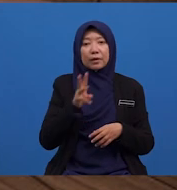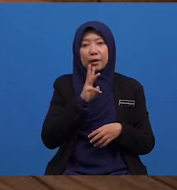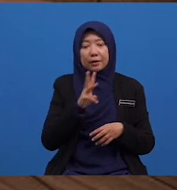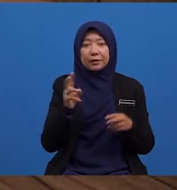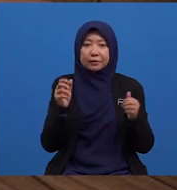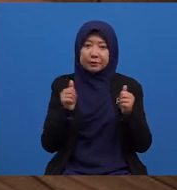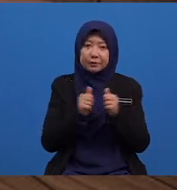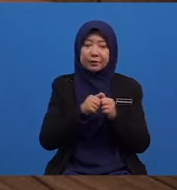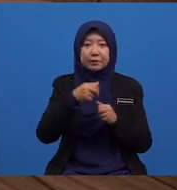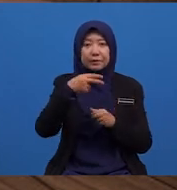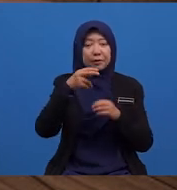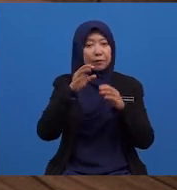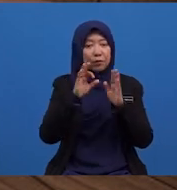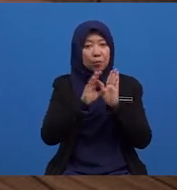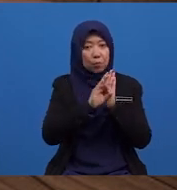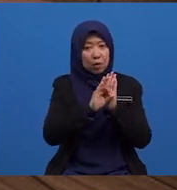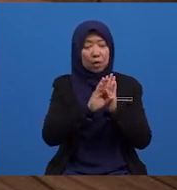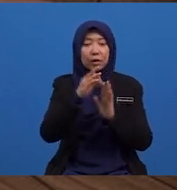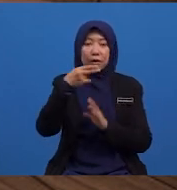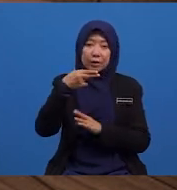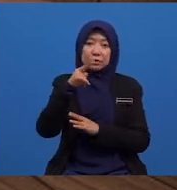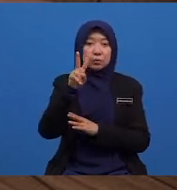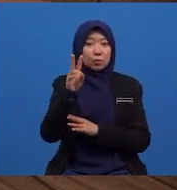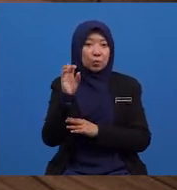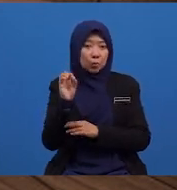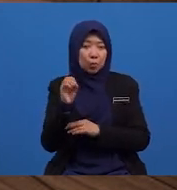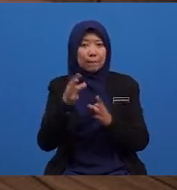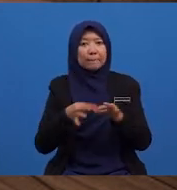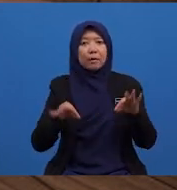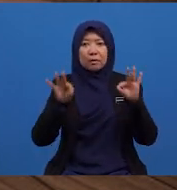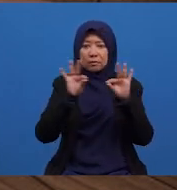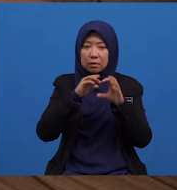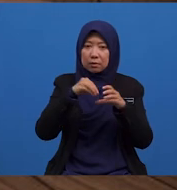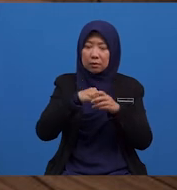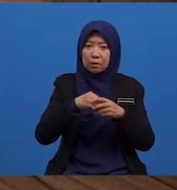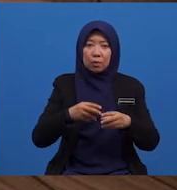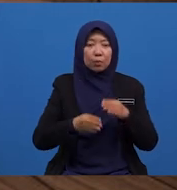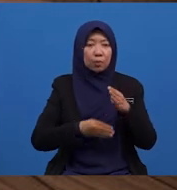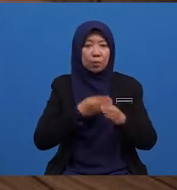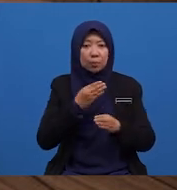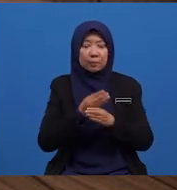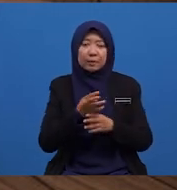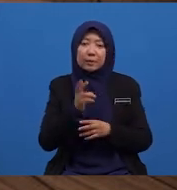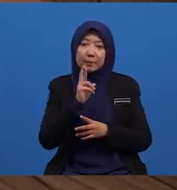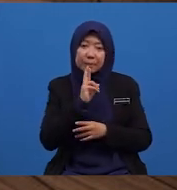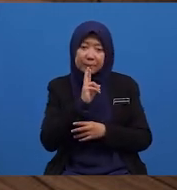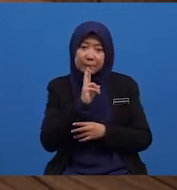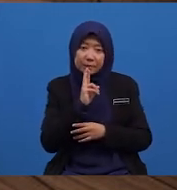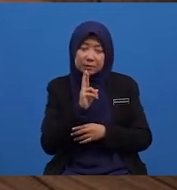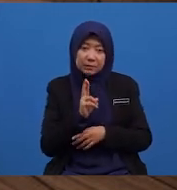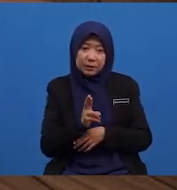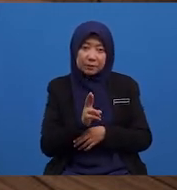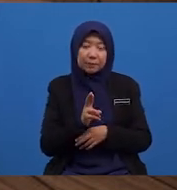formula H2O merupakan salah satu unsur penting di bumi dalam bentuk cecair. Air